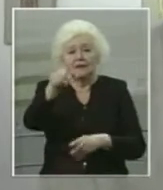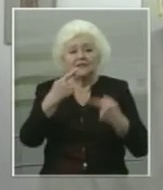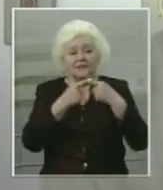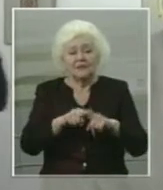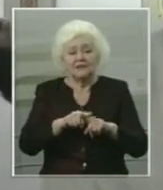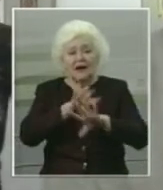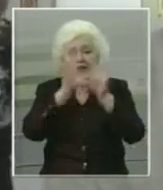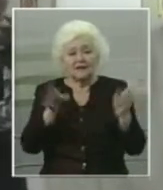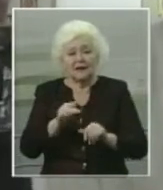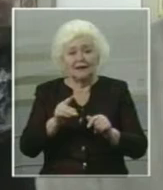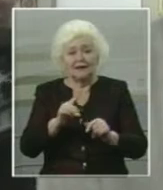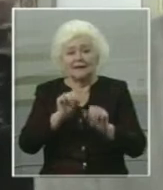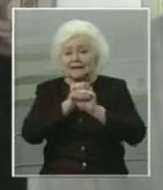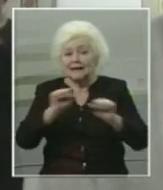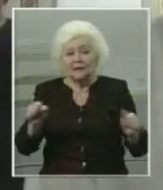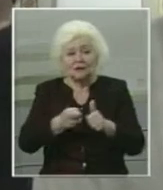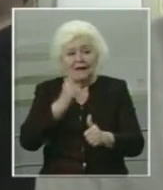взагалі можна назвати